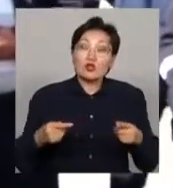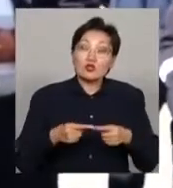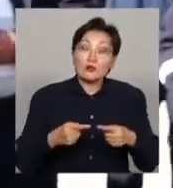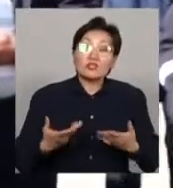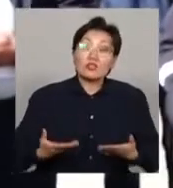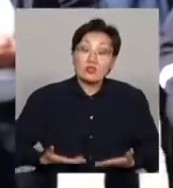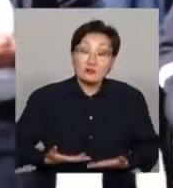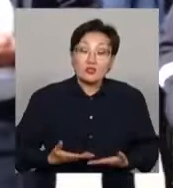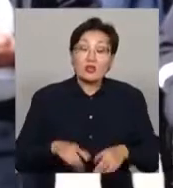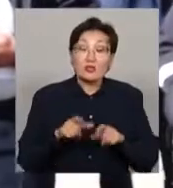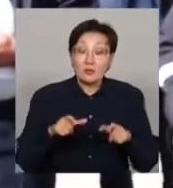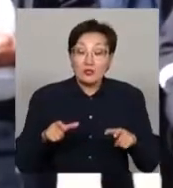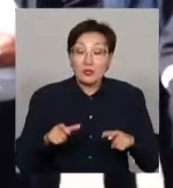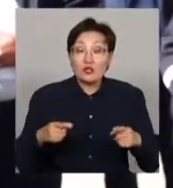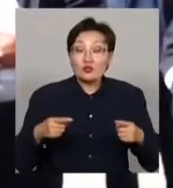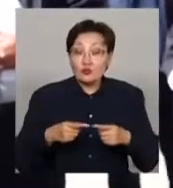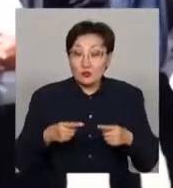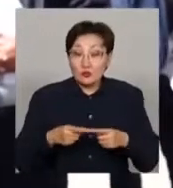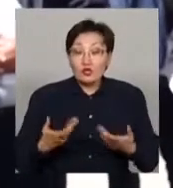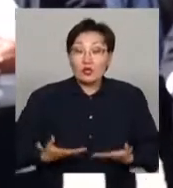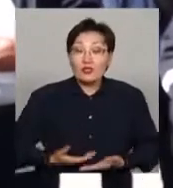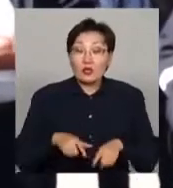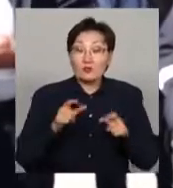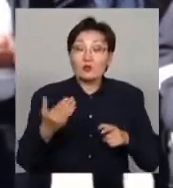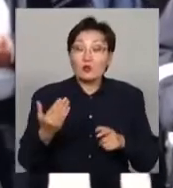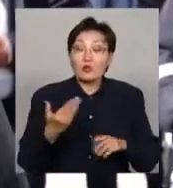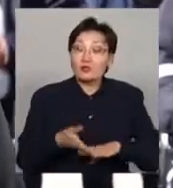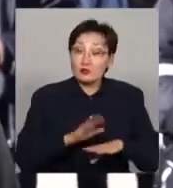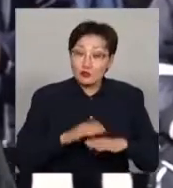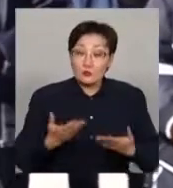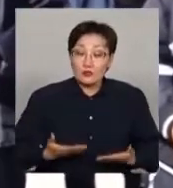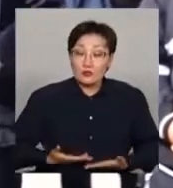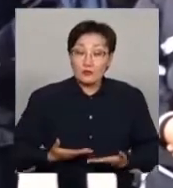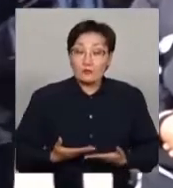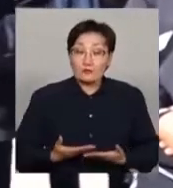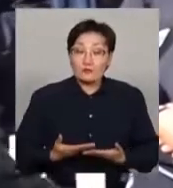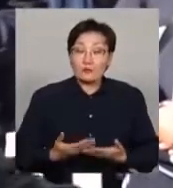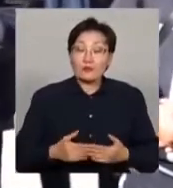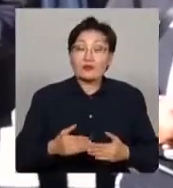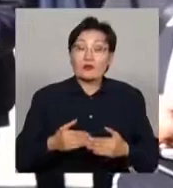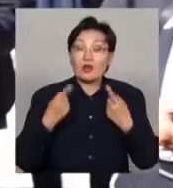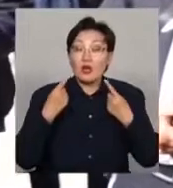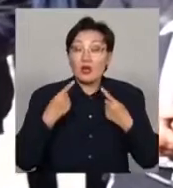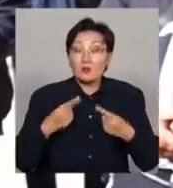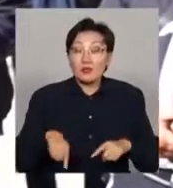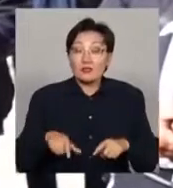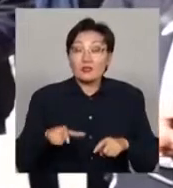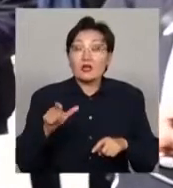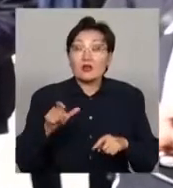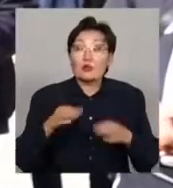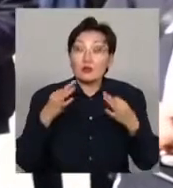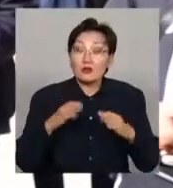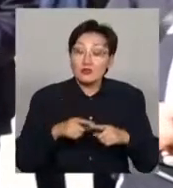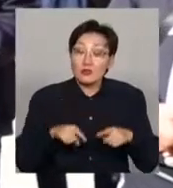бар мысалы адамдардың. Үй жалдап отқандар олар да қиналады. Күйеулерін қысып атыр, шығарып басқа адам алғысы келеді мысалы. Тағы бір